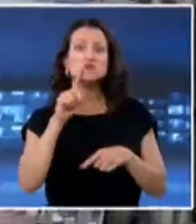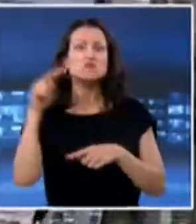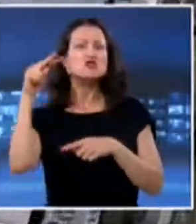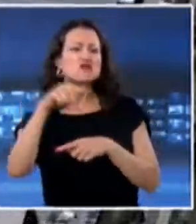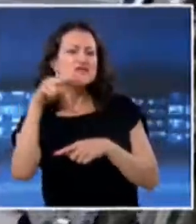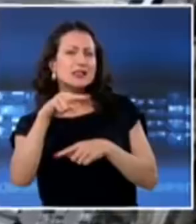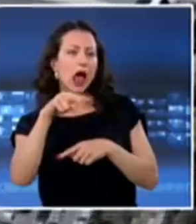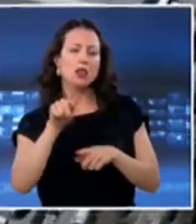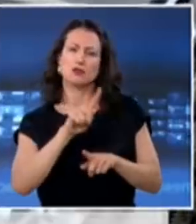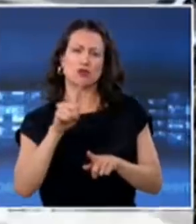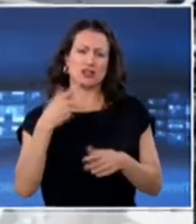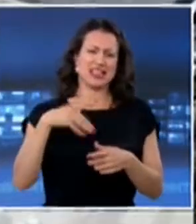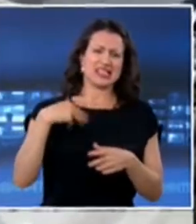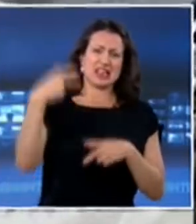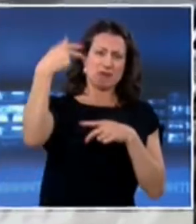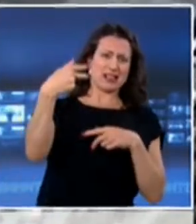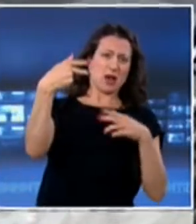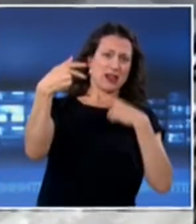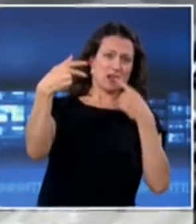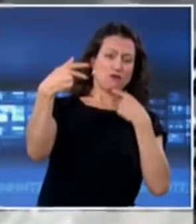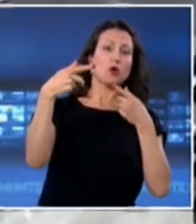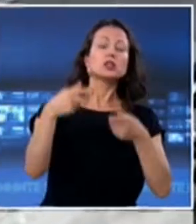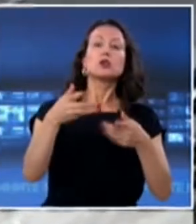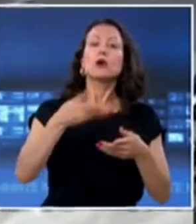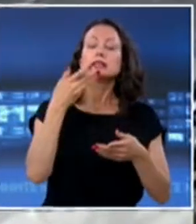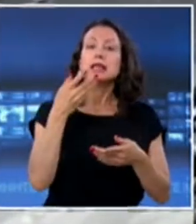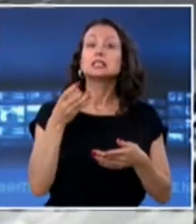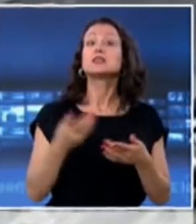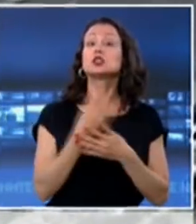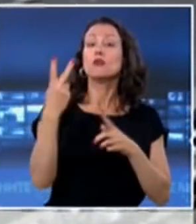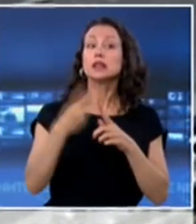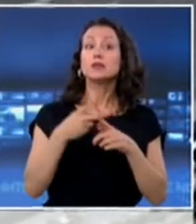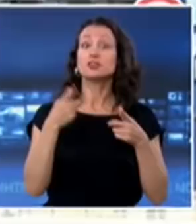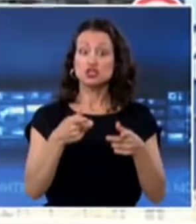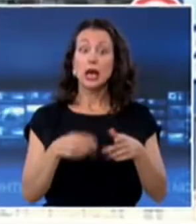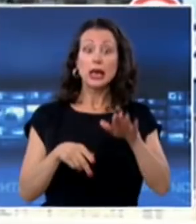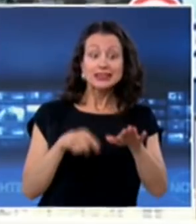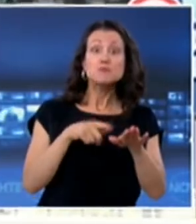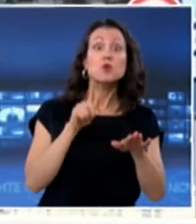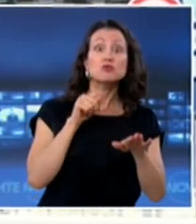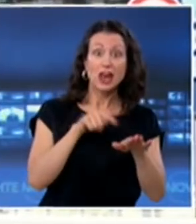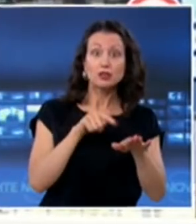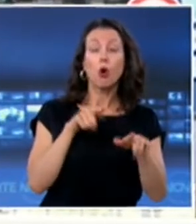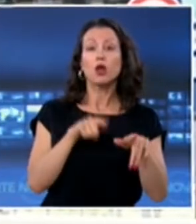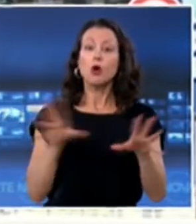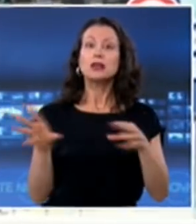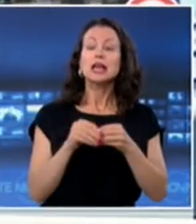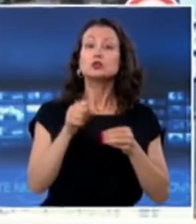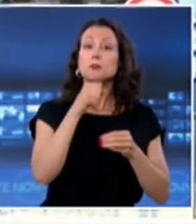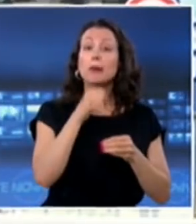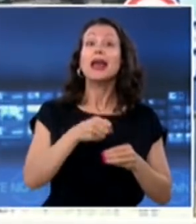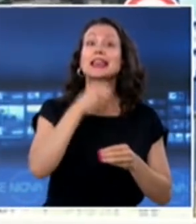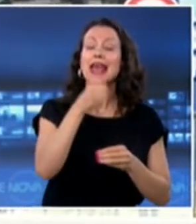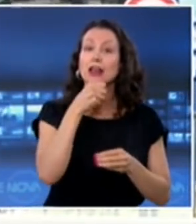камера, разказа за Нова, че момченцето било с баба си и дядо си клиенти на базара. То се отскубнало от семейството си